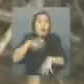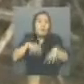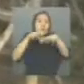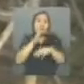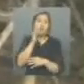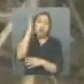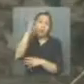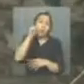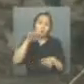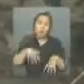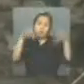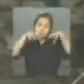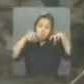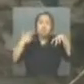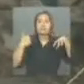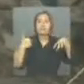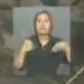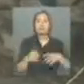นี้